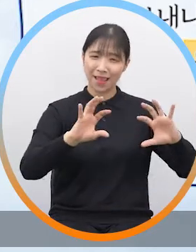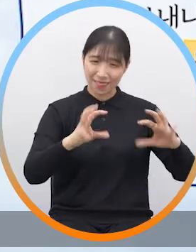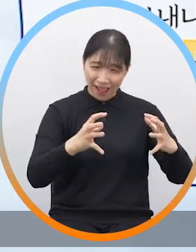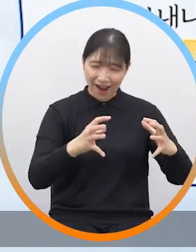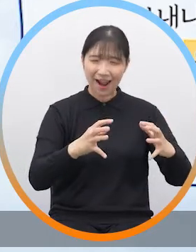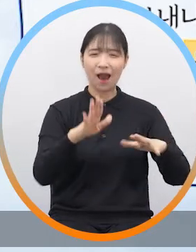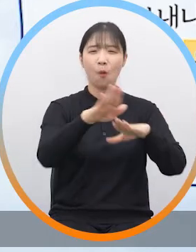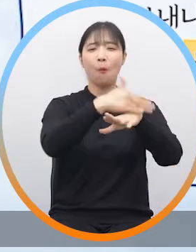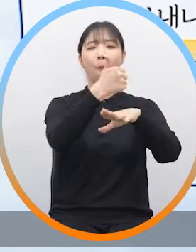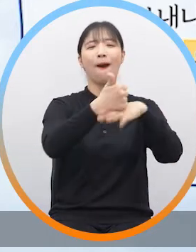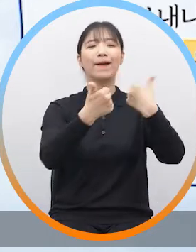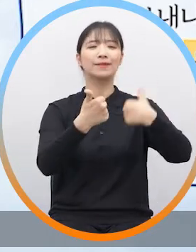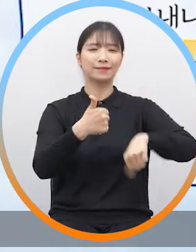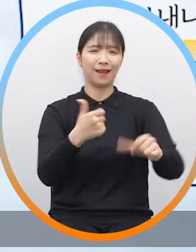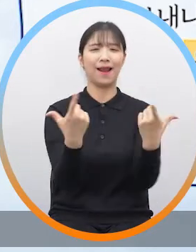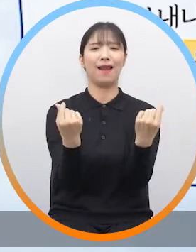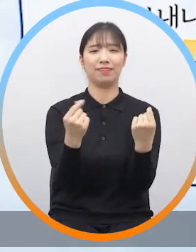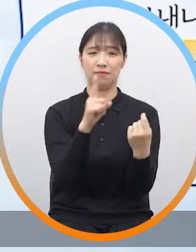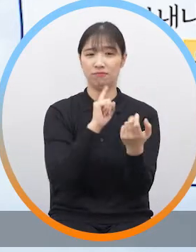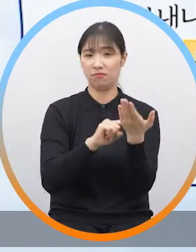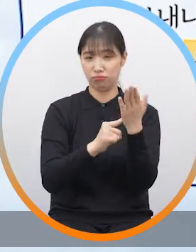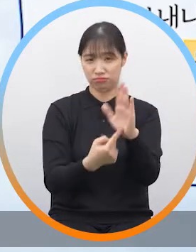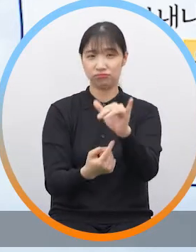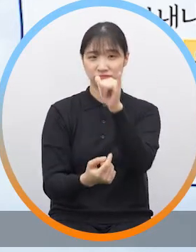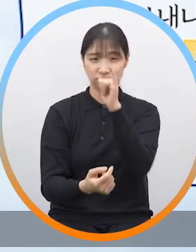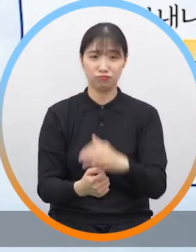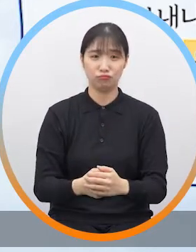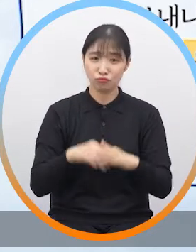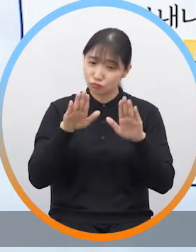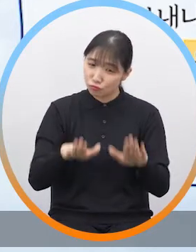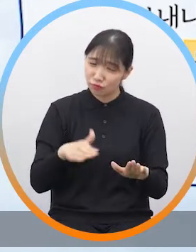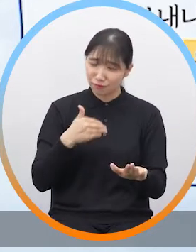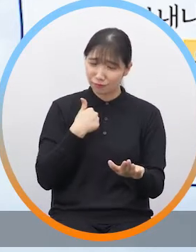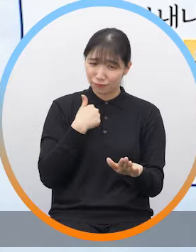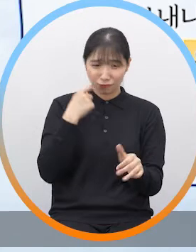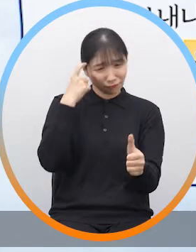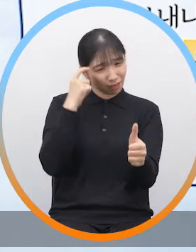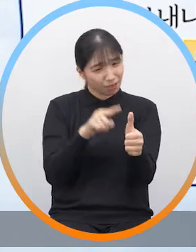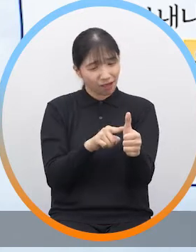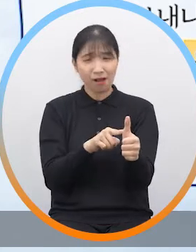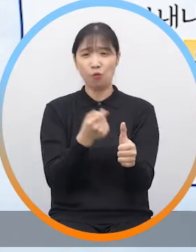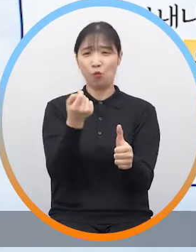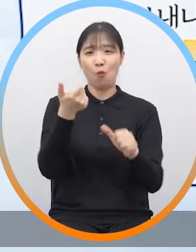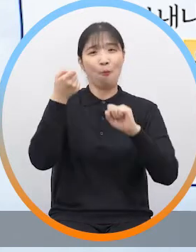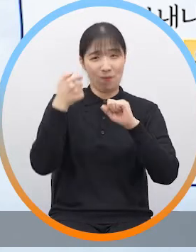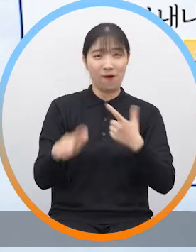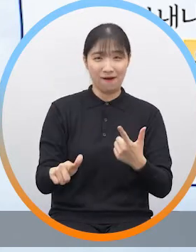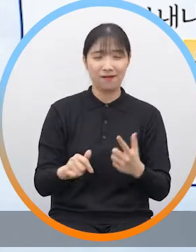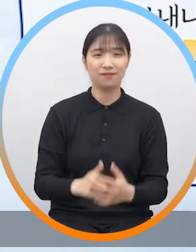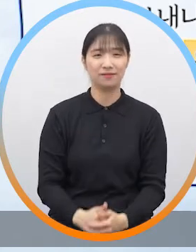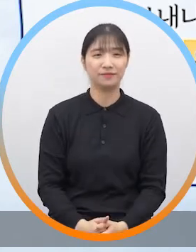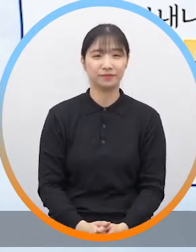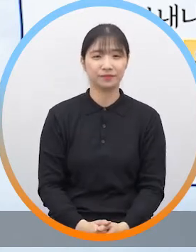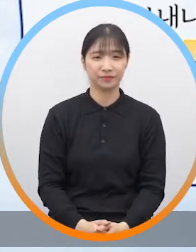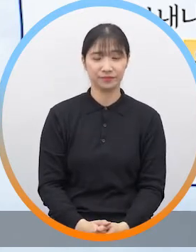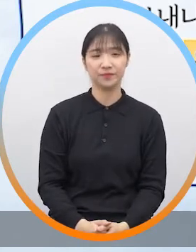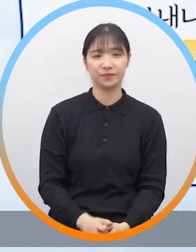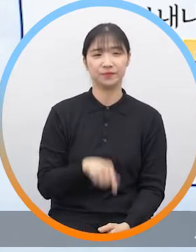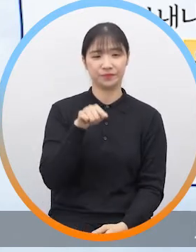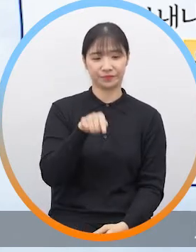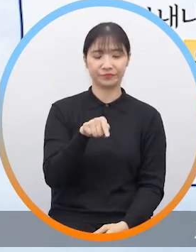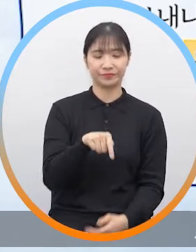백제국의 왕자였다, 이렇게 지금 표현을 하고 있단 말이죠. 지금 우리의 인식과는 상당히 다른 인식이죠. 어쨌든